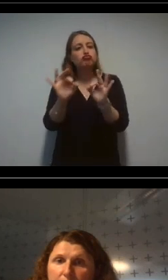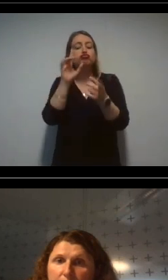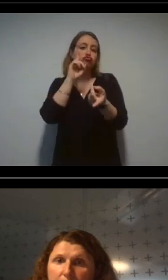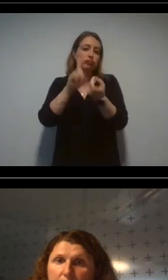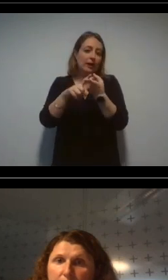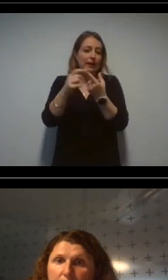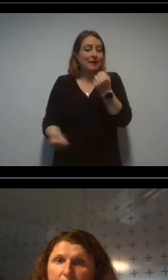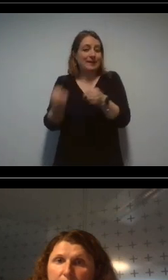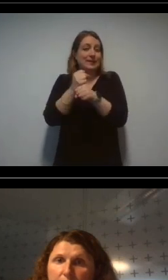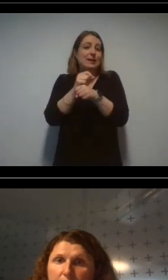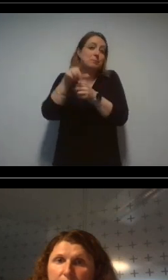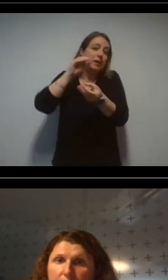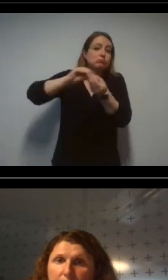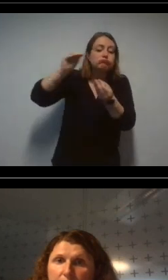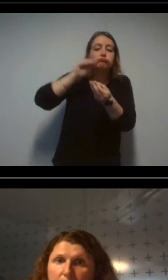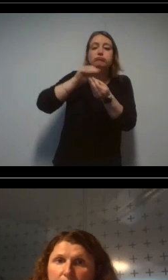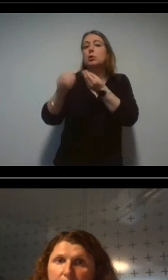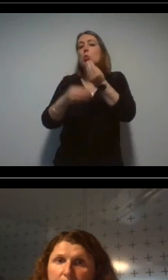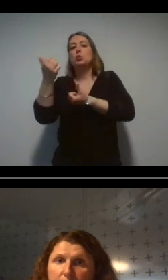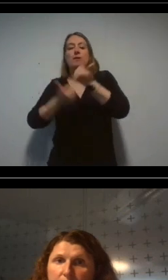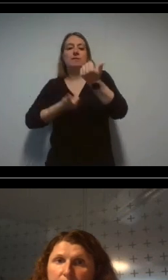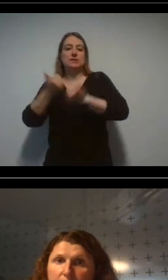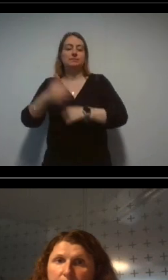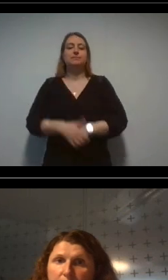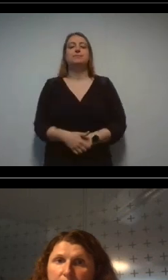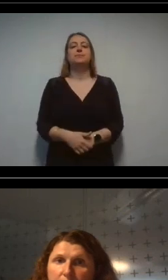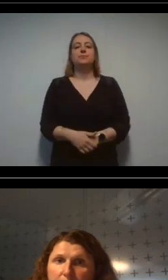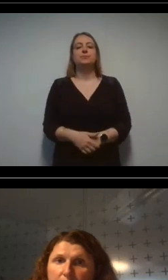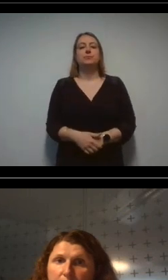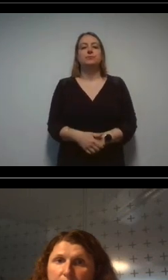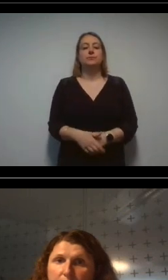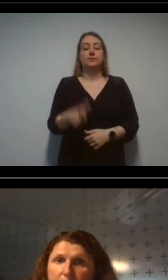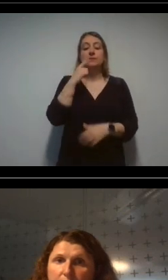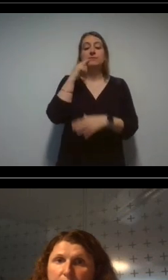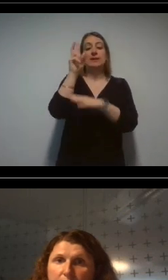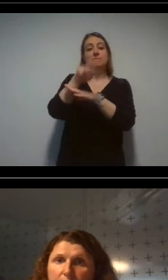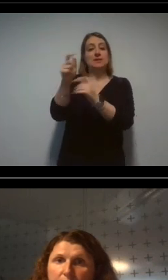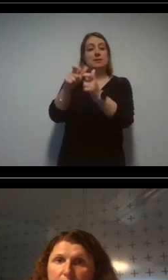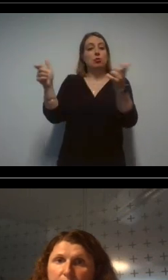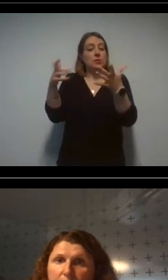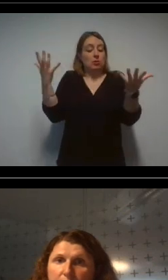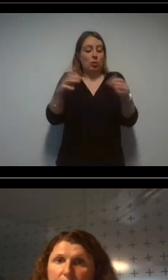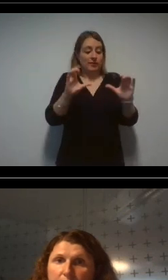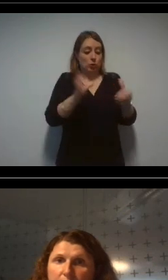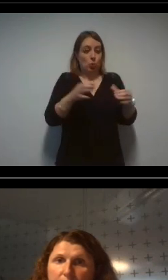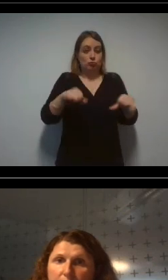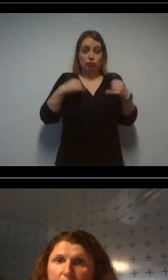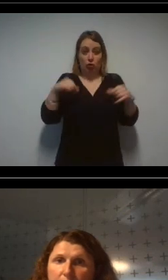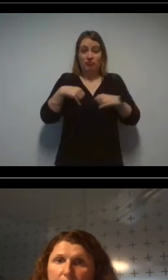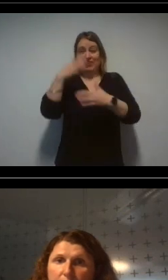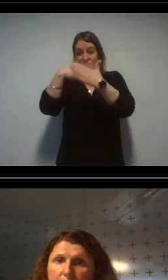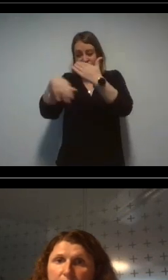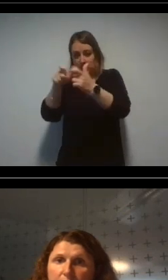service ou ce produit-là en l'occurrence. Et donc, une visite d'entreprise, c'est un groupe de jeunes qui va aller découvrir dans